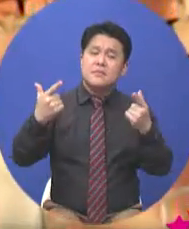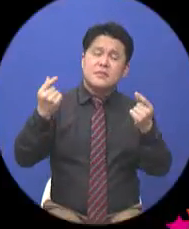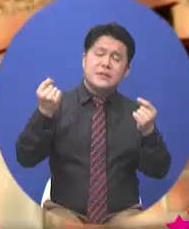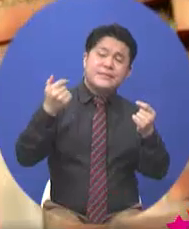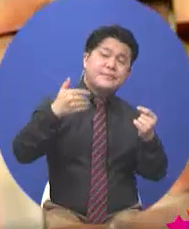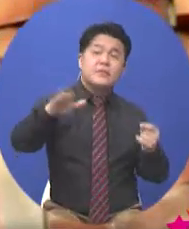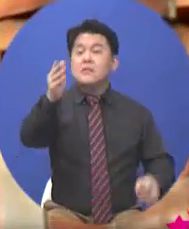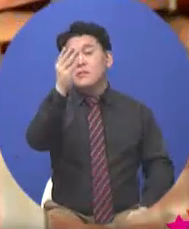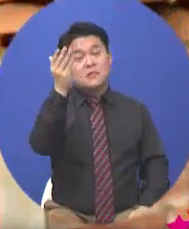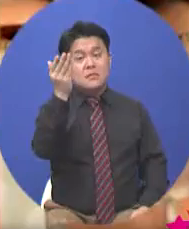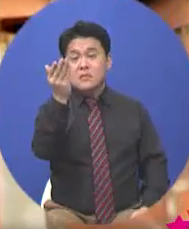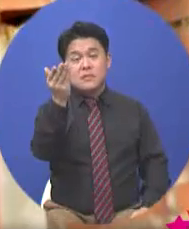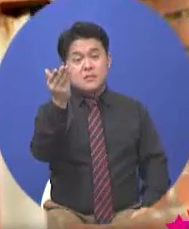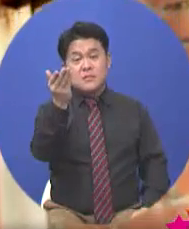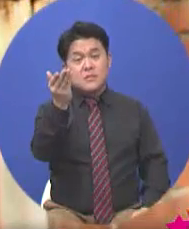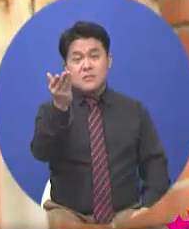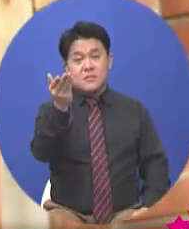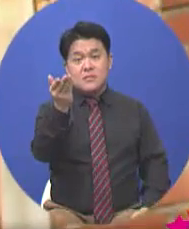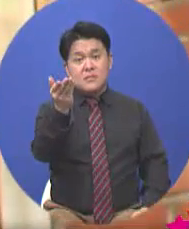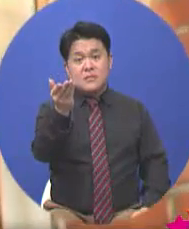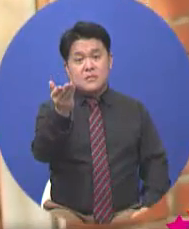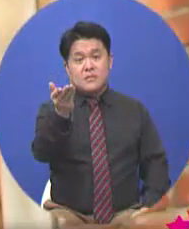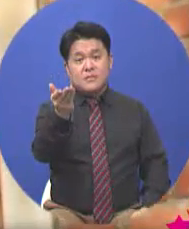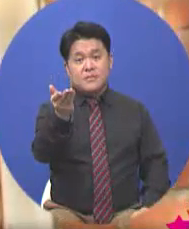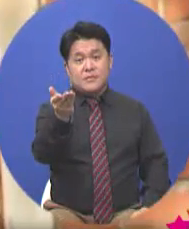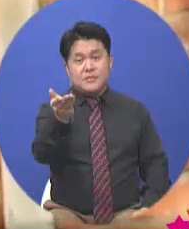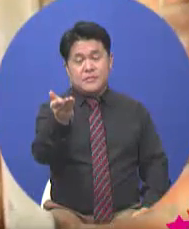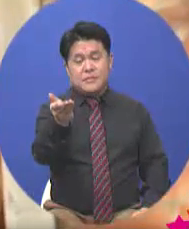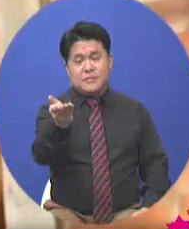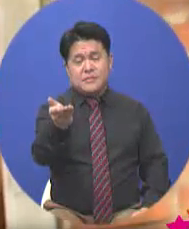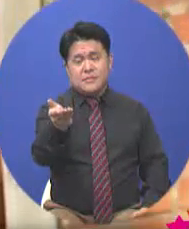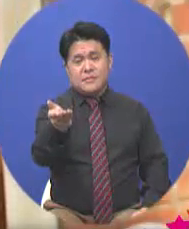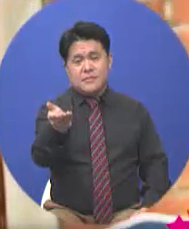나처럼 떠나간 당신